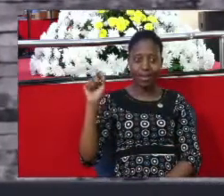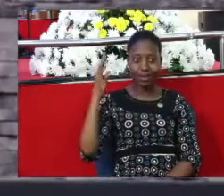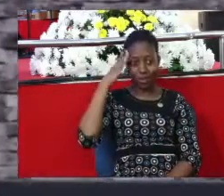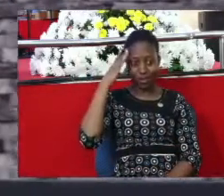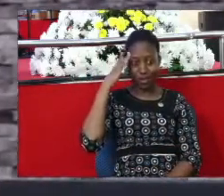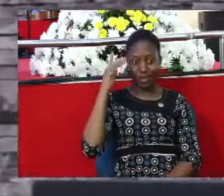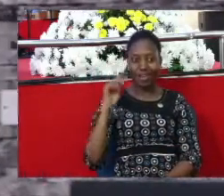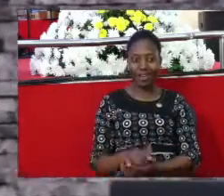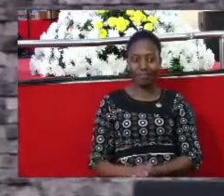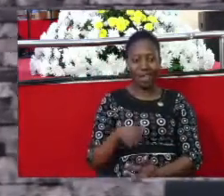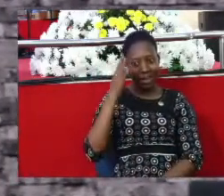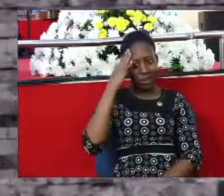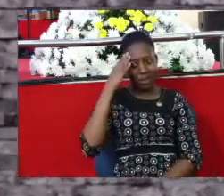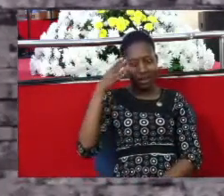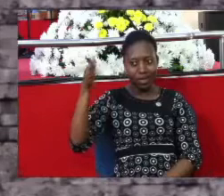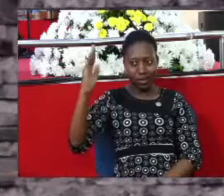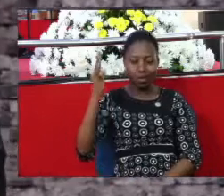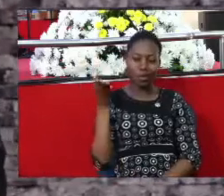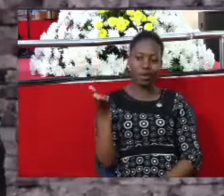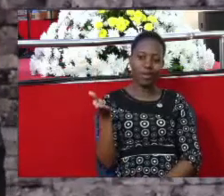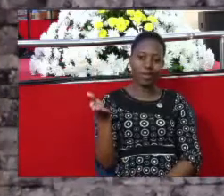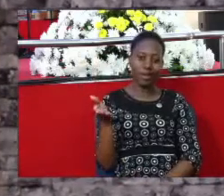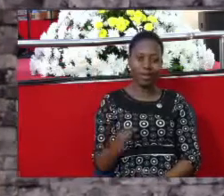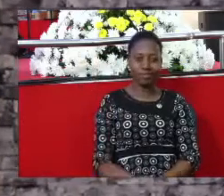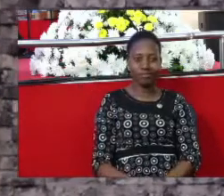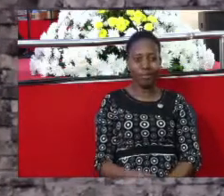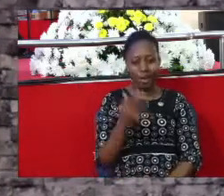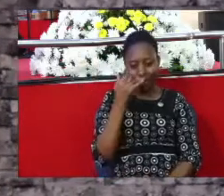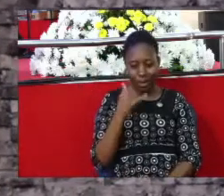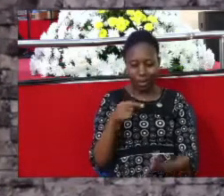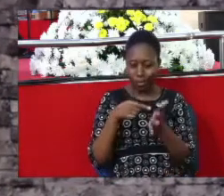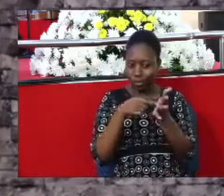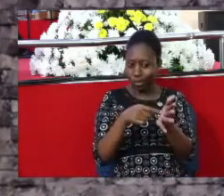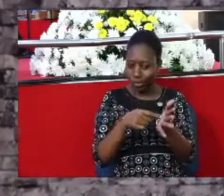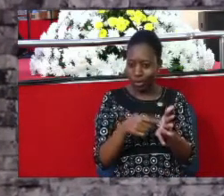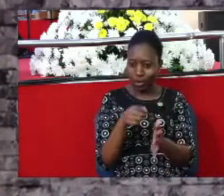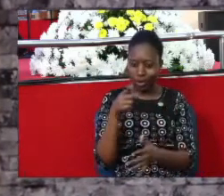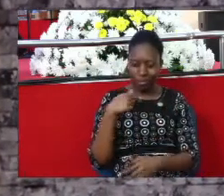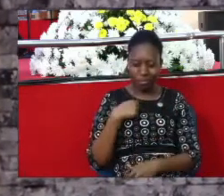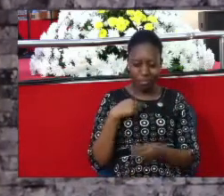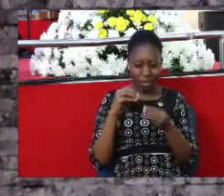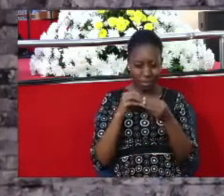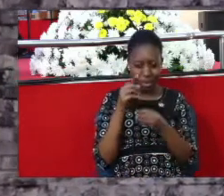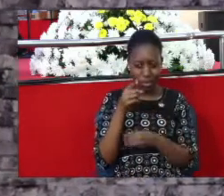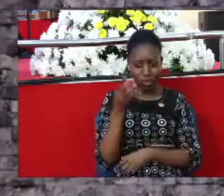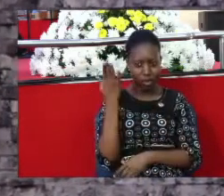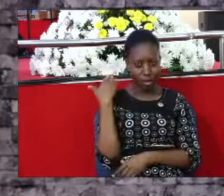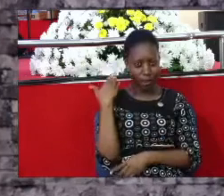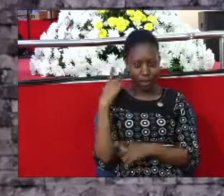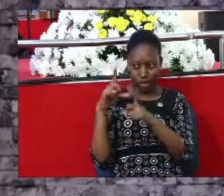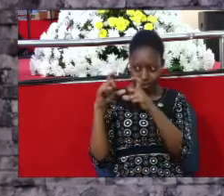alipo challenge Zakari, Zakari anamwambia ndio, tulikuwa naye hii picha, kamuonyesha. Na kweli